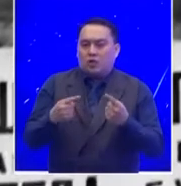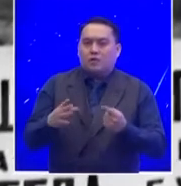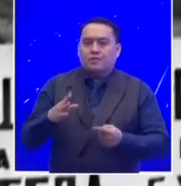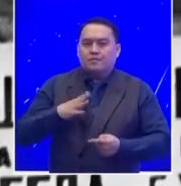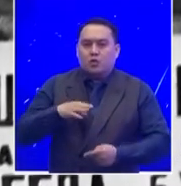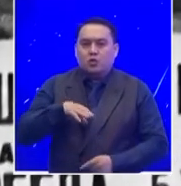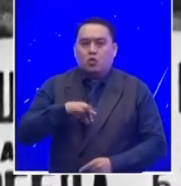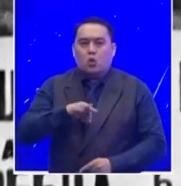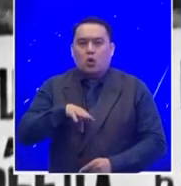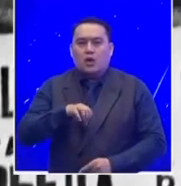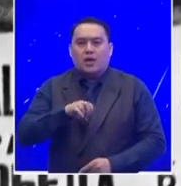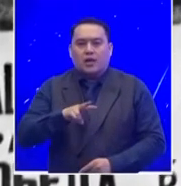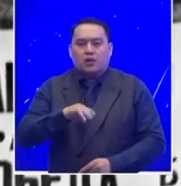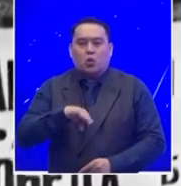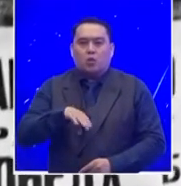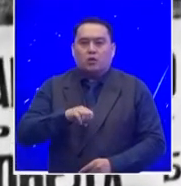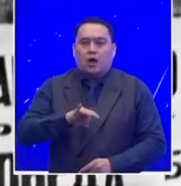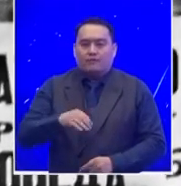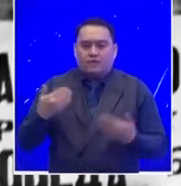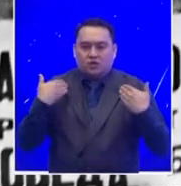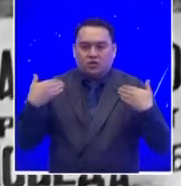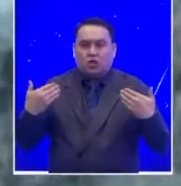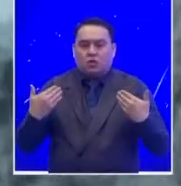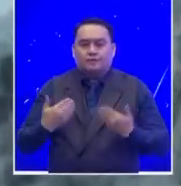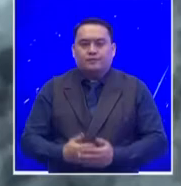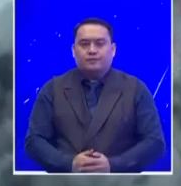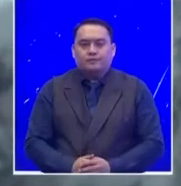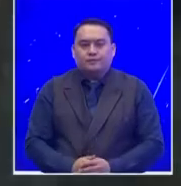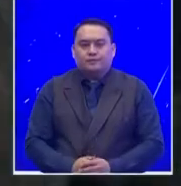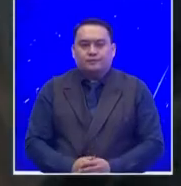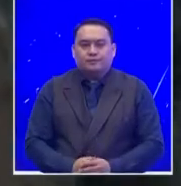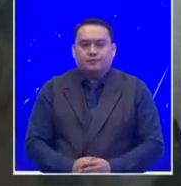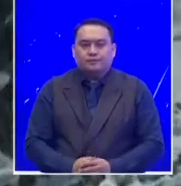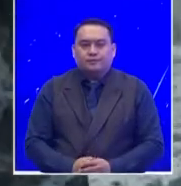болған Төлеген Тоқтаров. Жүрегі түкті жауынгердің ерен ерлігі.